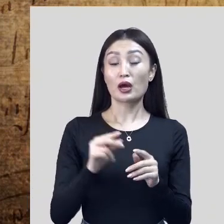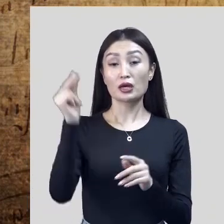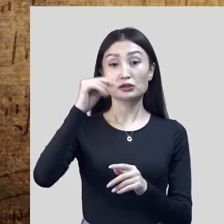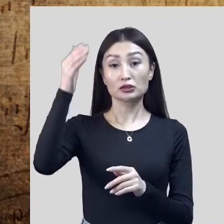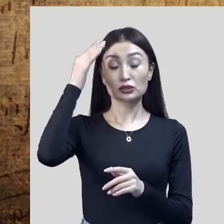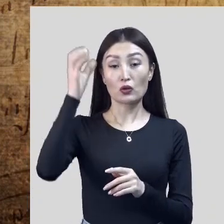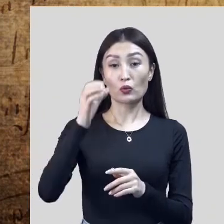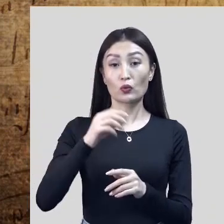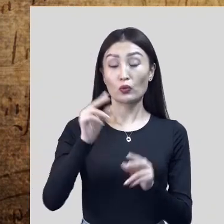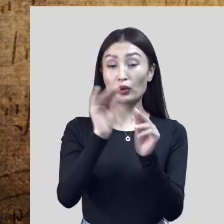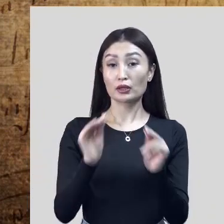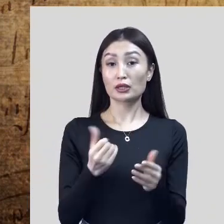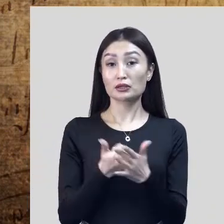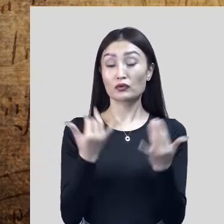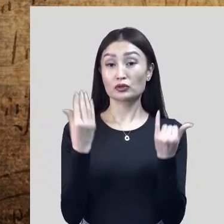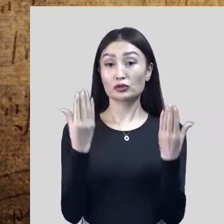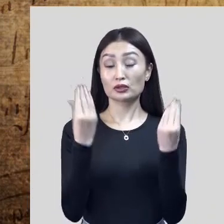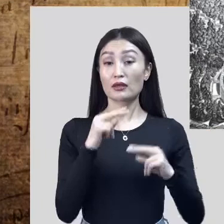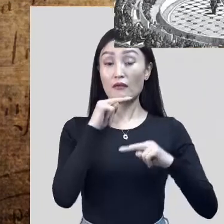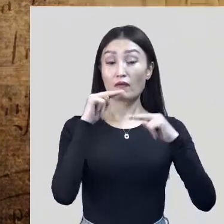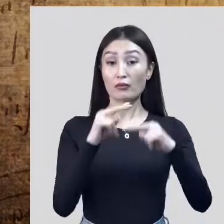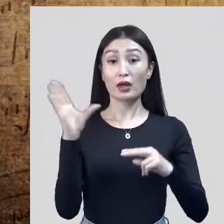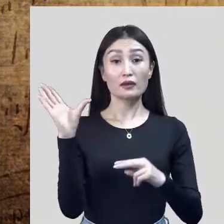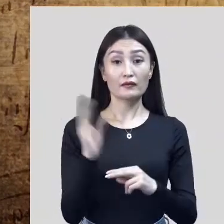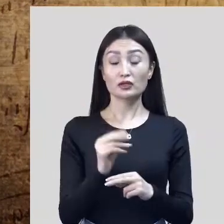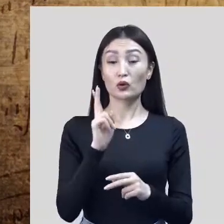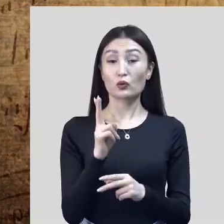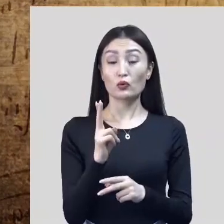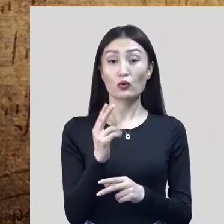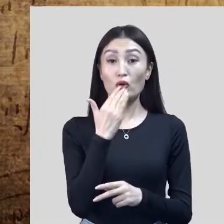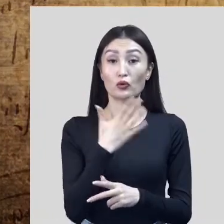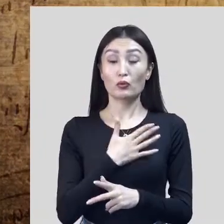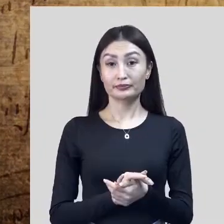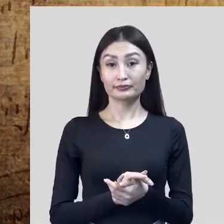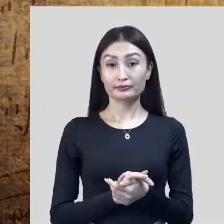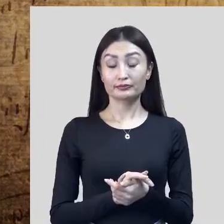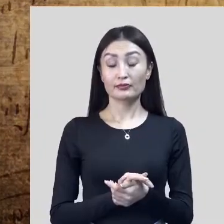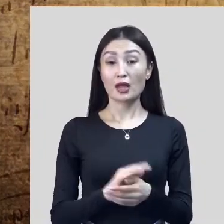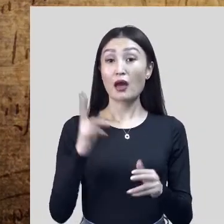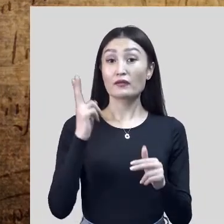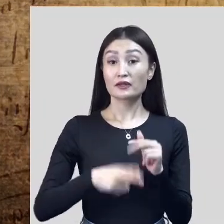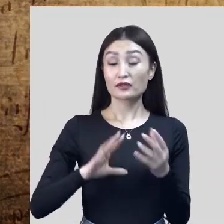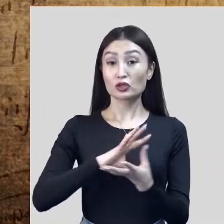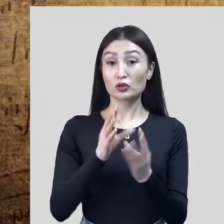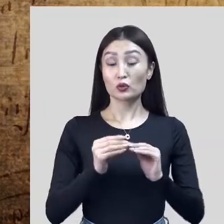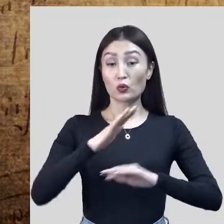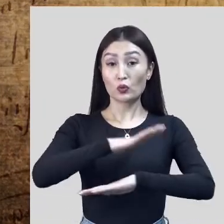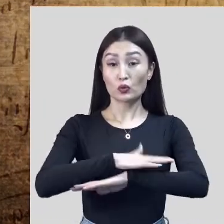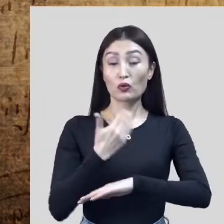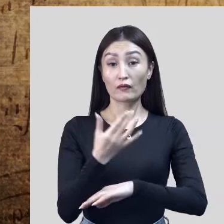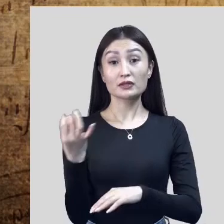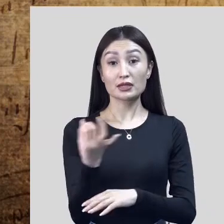и искусства, Греция по сей день приковывает к себе внимание всех, кто увлекается мировой историей. В В завершении урока, если, конечно,